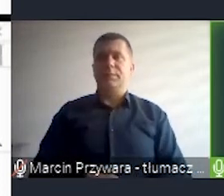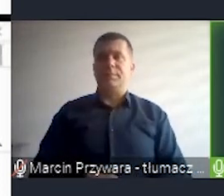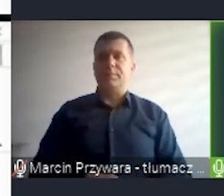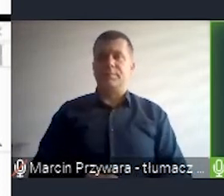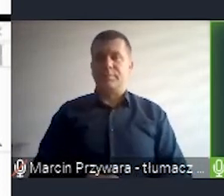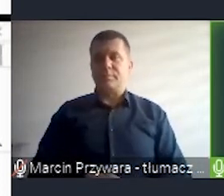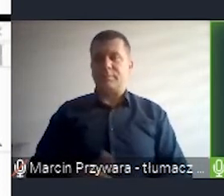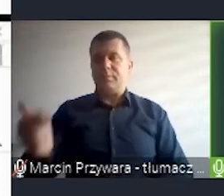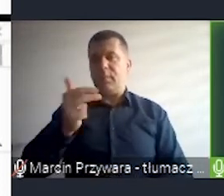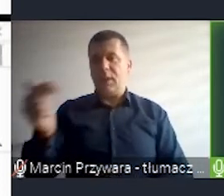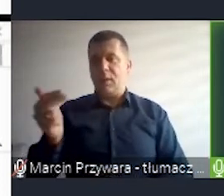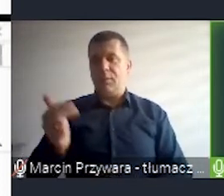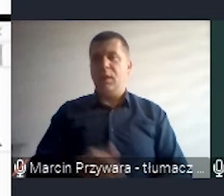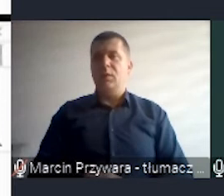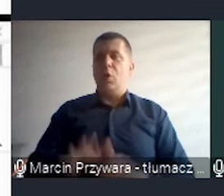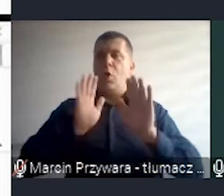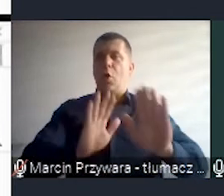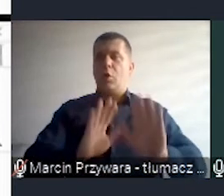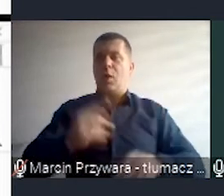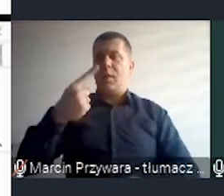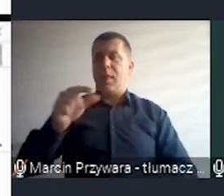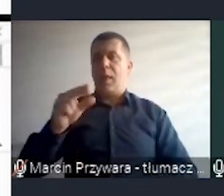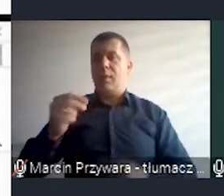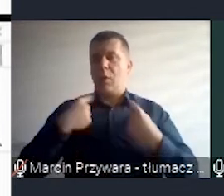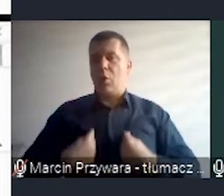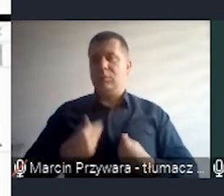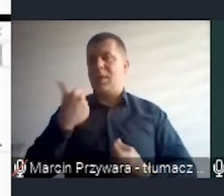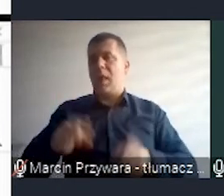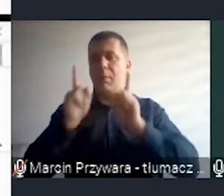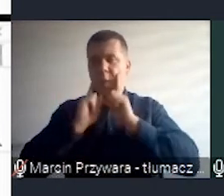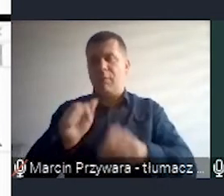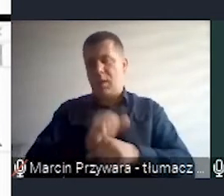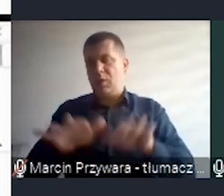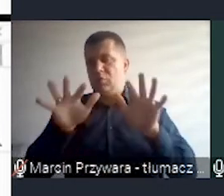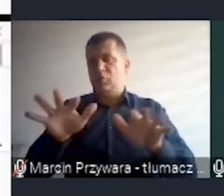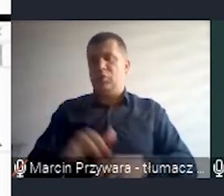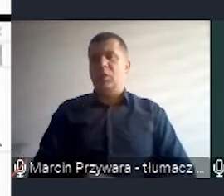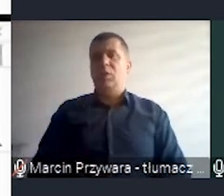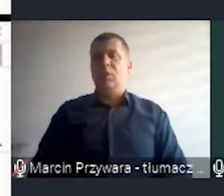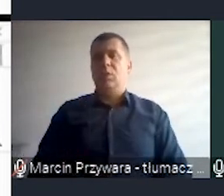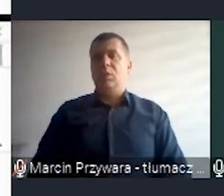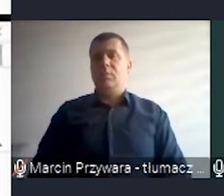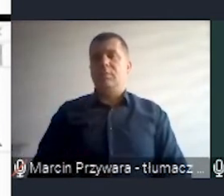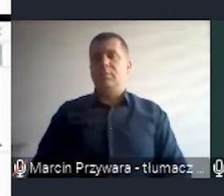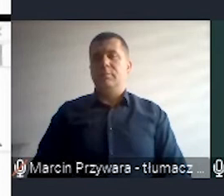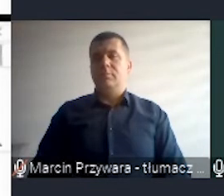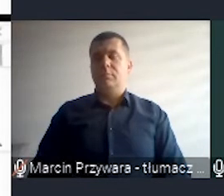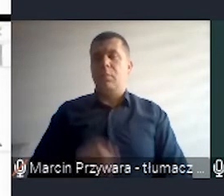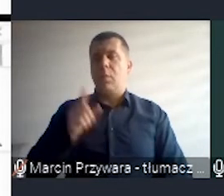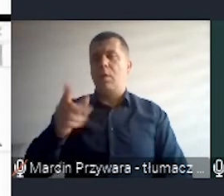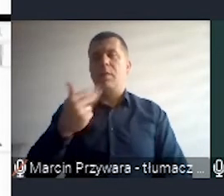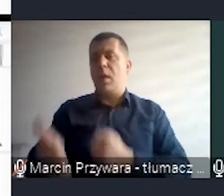I w temacie ochrony danych osobowych tych nieprawidłowości jest sporo. O tyle dobrze, że one